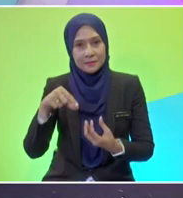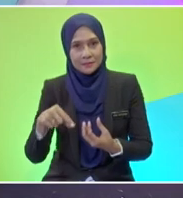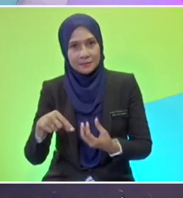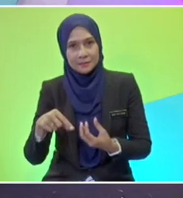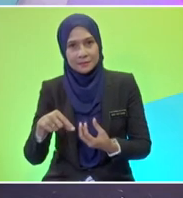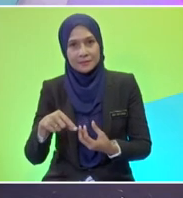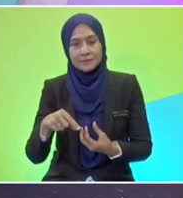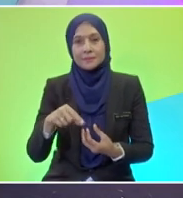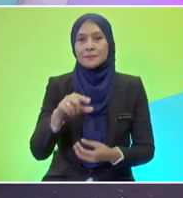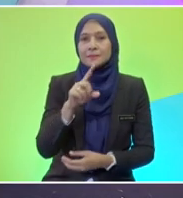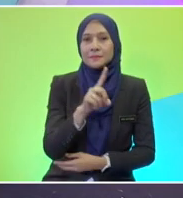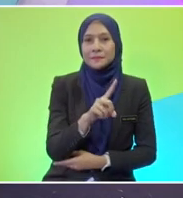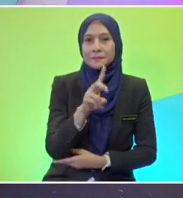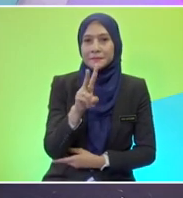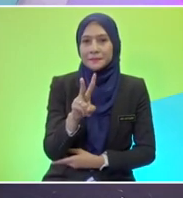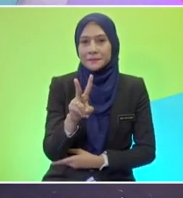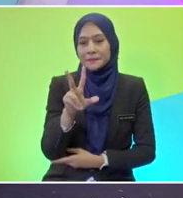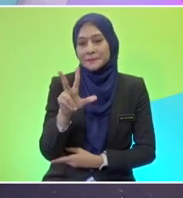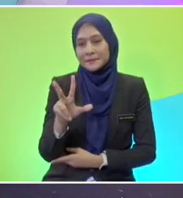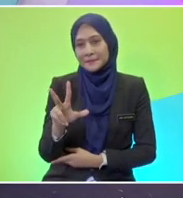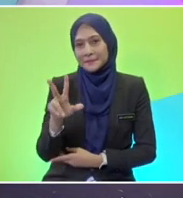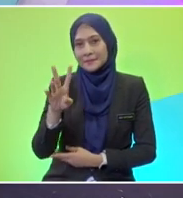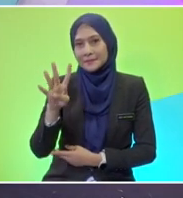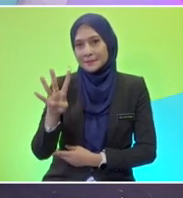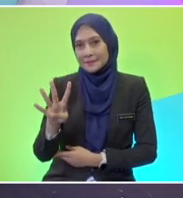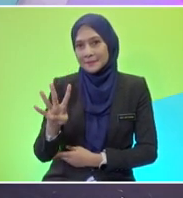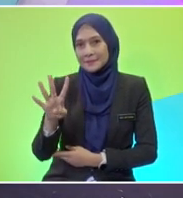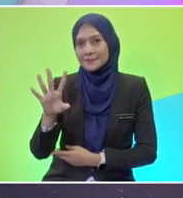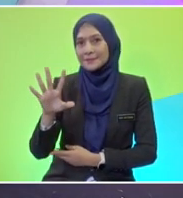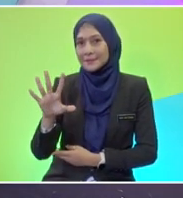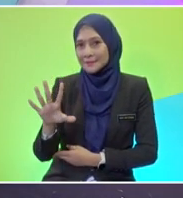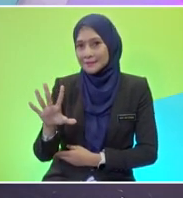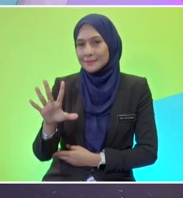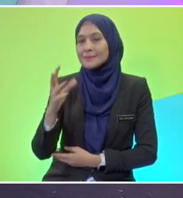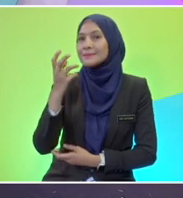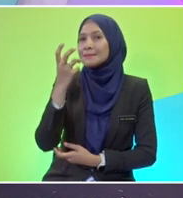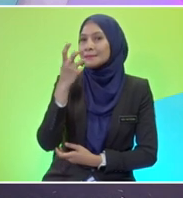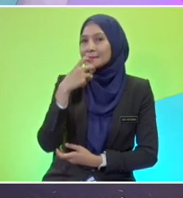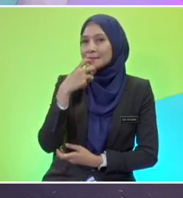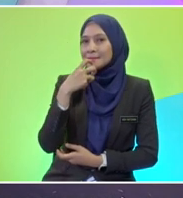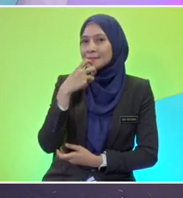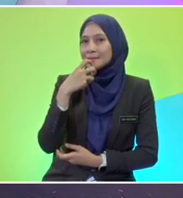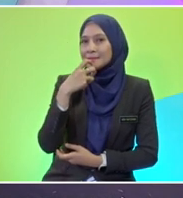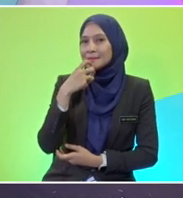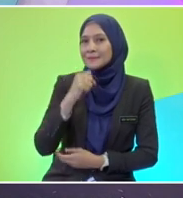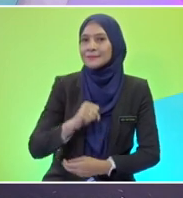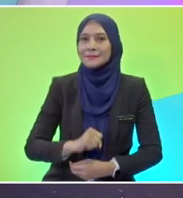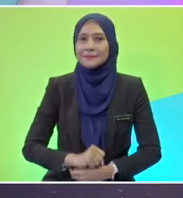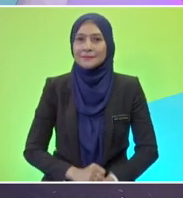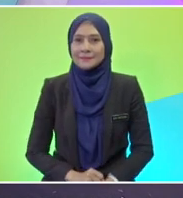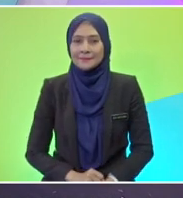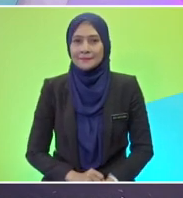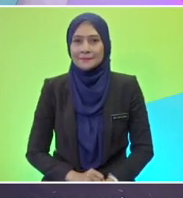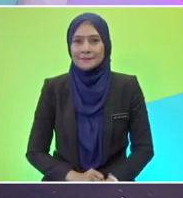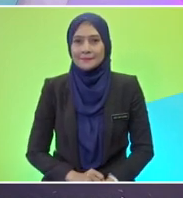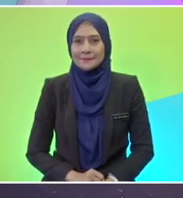Satu, dua, tiga, empat. Lima biji apple. Okey, saya dah ambil lima biji